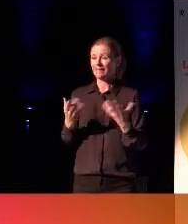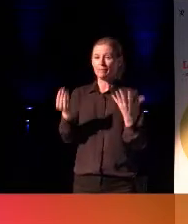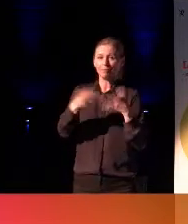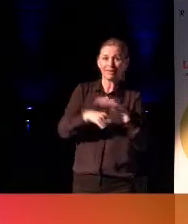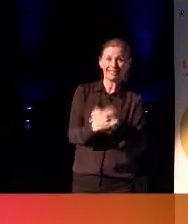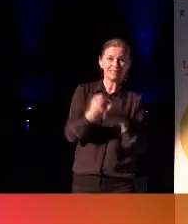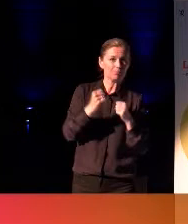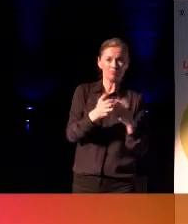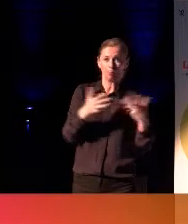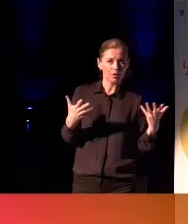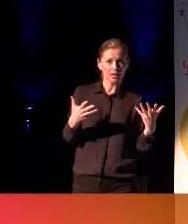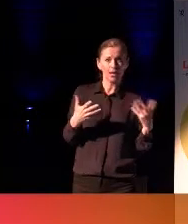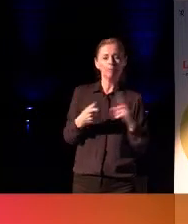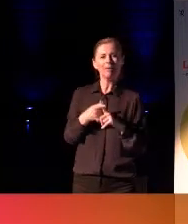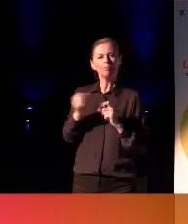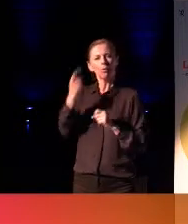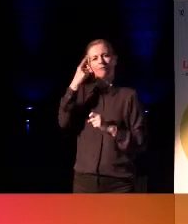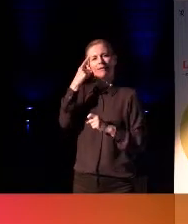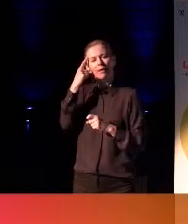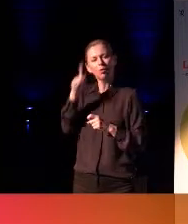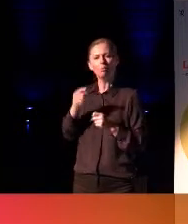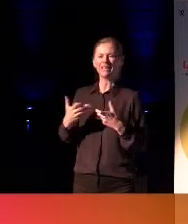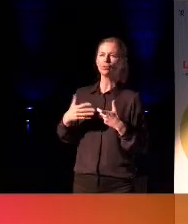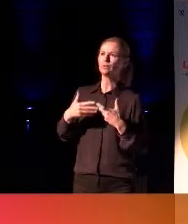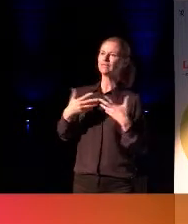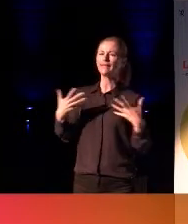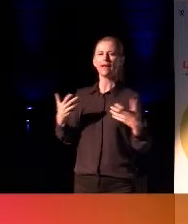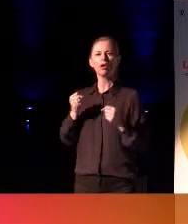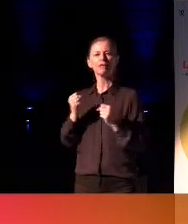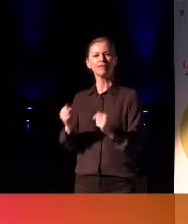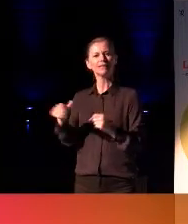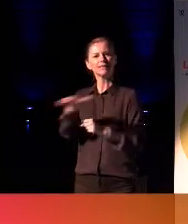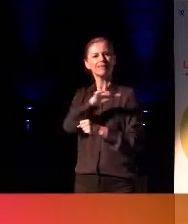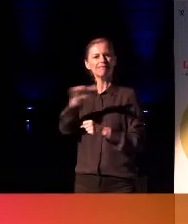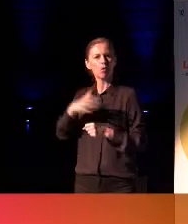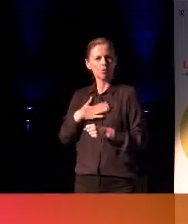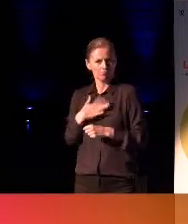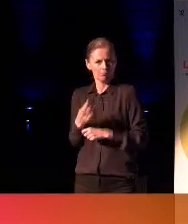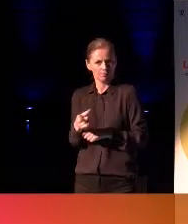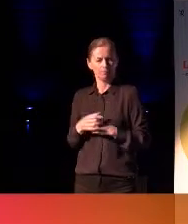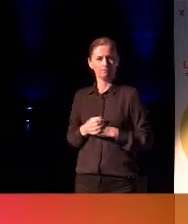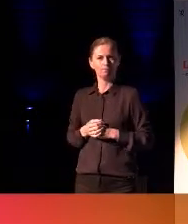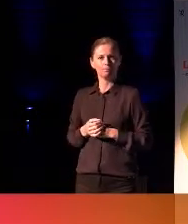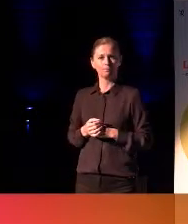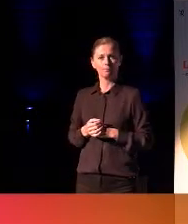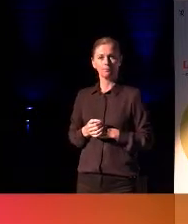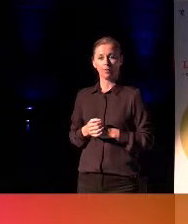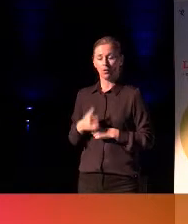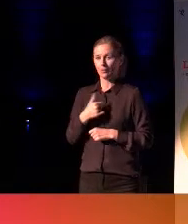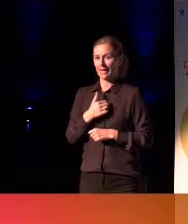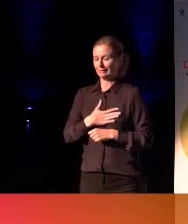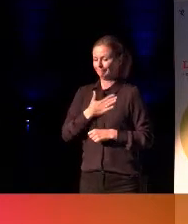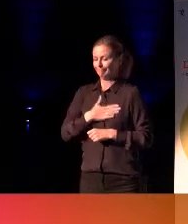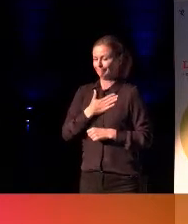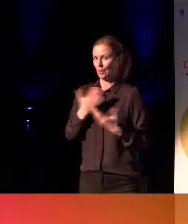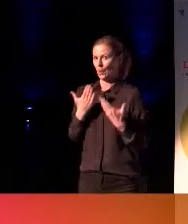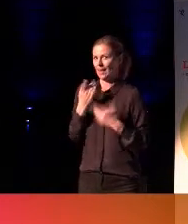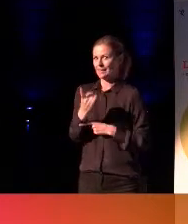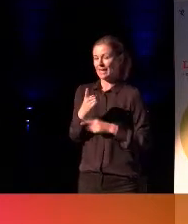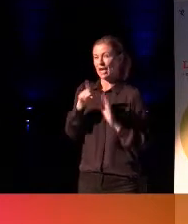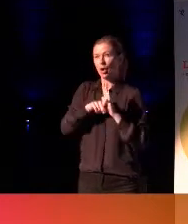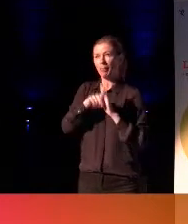implementert i drift, men rett og slett vi må vite noe om det generelle aktivitetsnivået. Og det egentlig ganske gledelig lesning, fordi bare